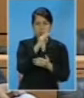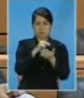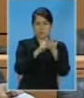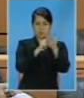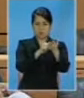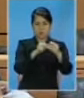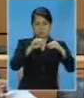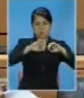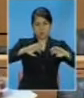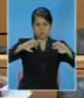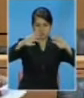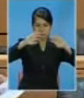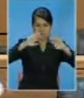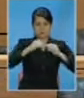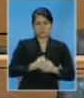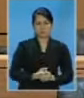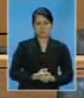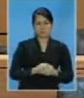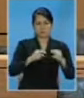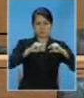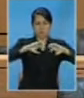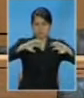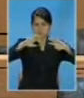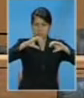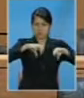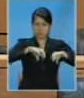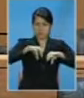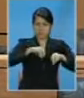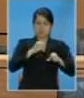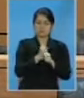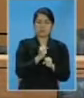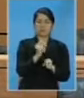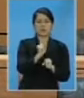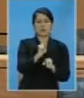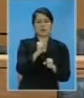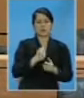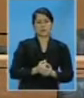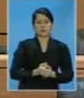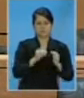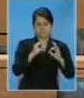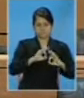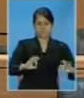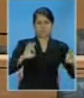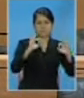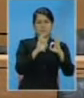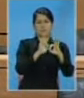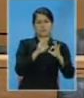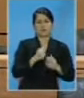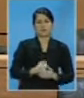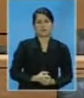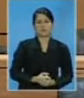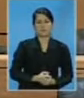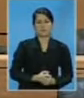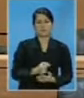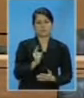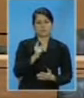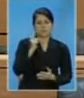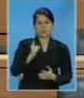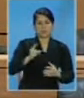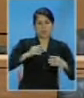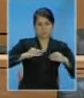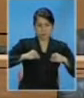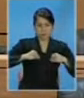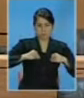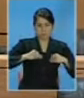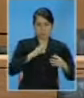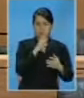วันนี้รัฐบาลได้ดำเนินการอย่างไรหรือไม่แต่ที่สำคัญที่สุดนะครับต้องยอมรับครับว่าเวลา